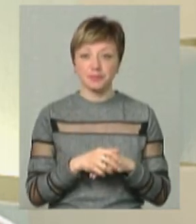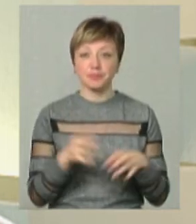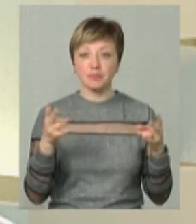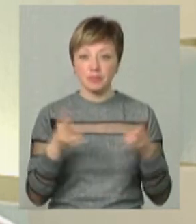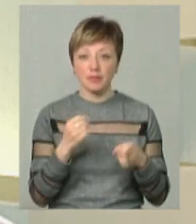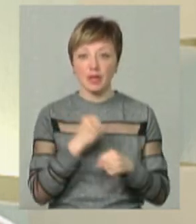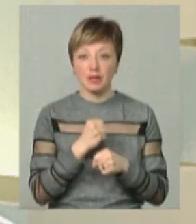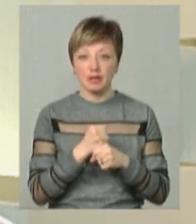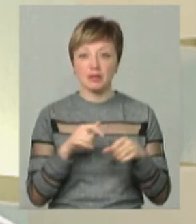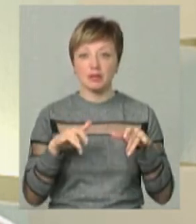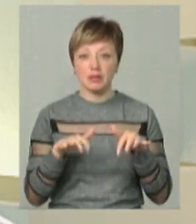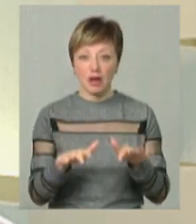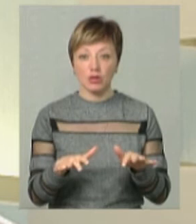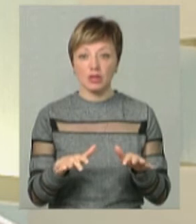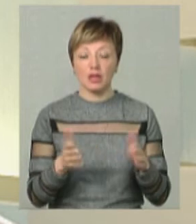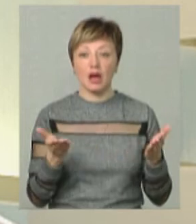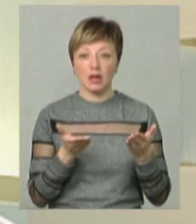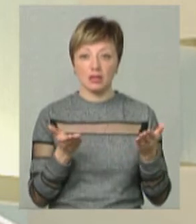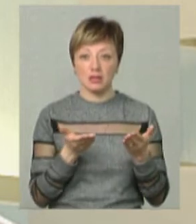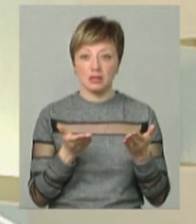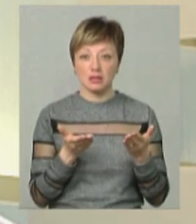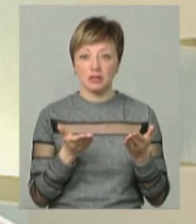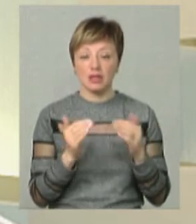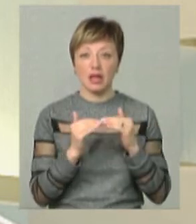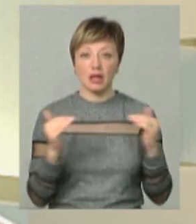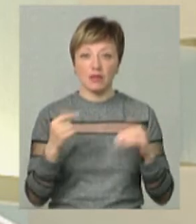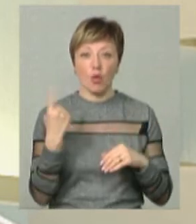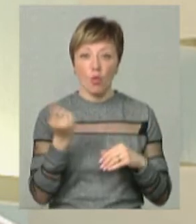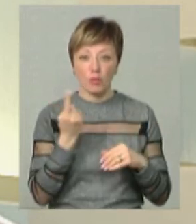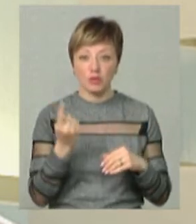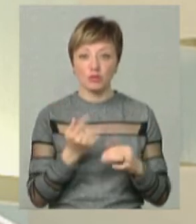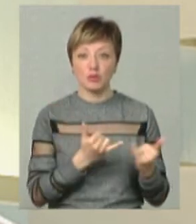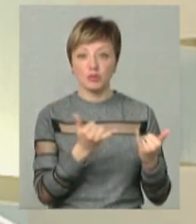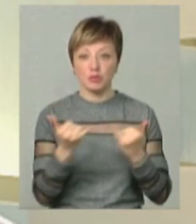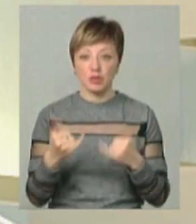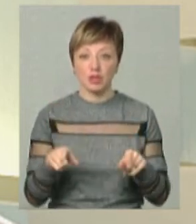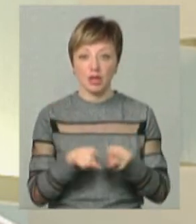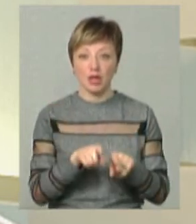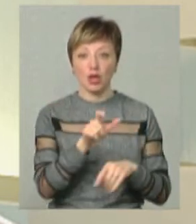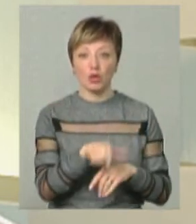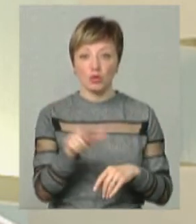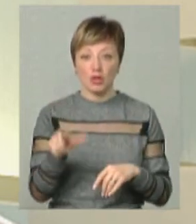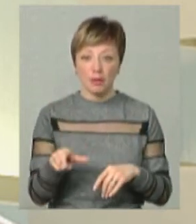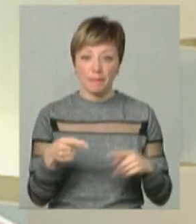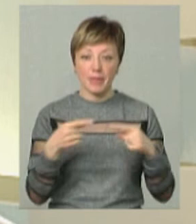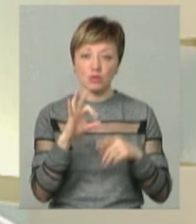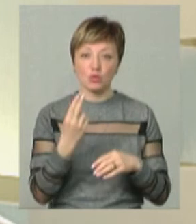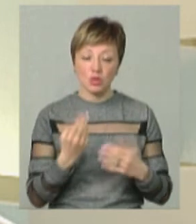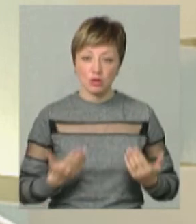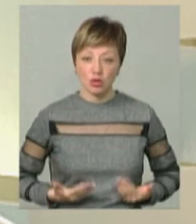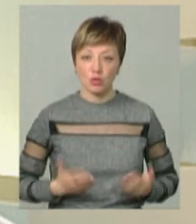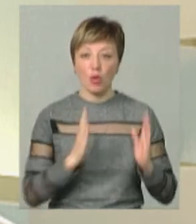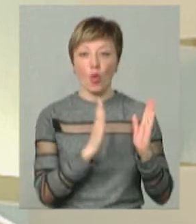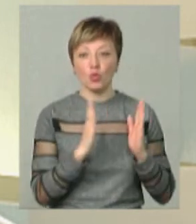необхідно вживати певні заходи якісь і на рівні області для того, щоб забезпечити таких людей певним соціальним житлом